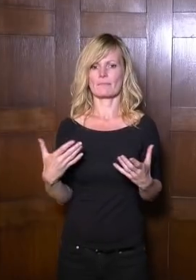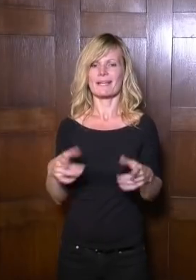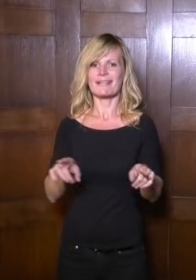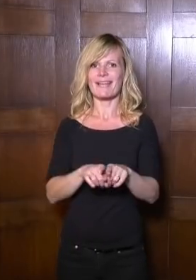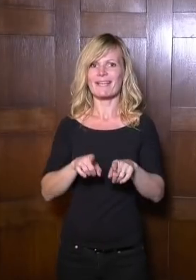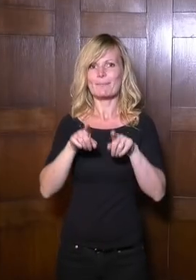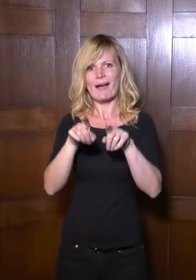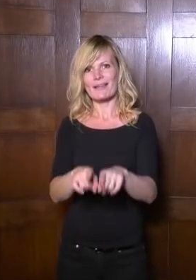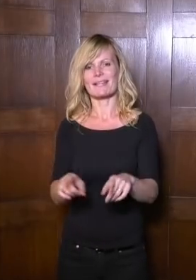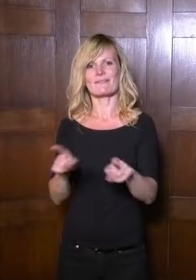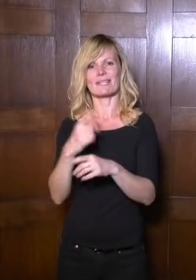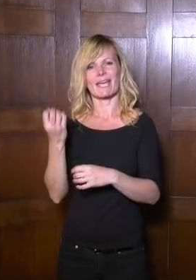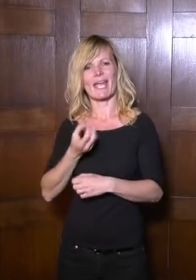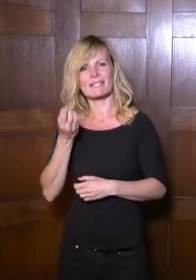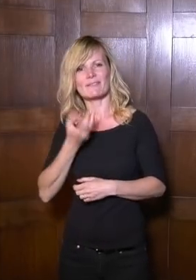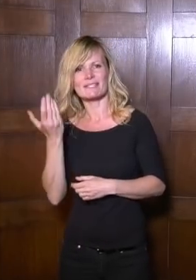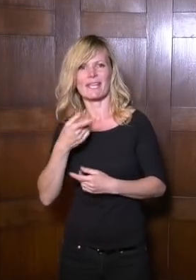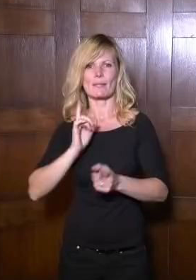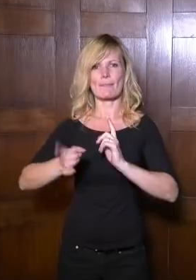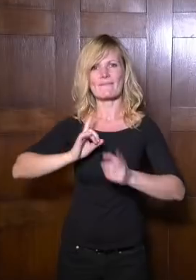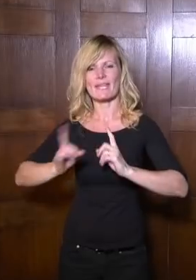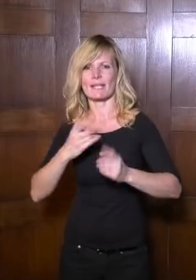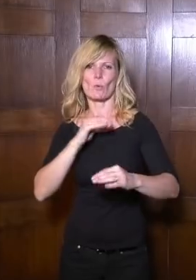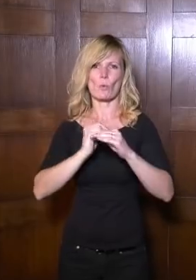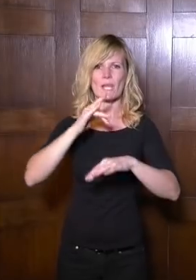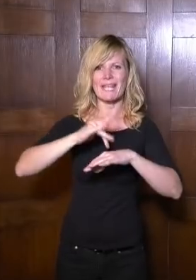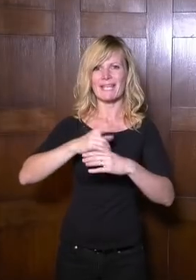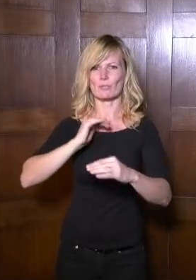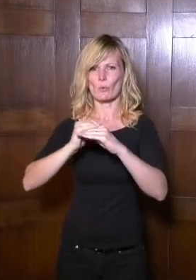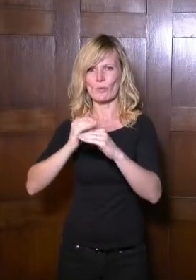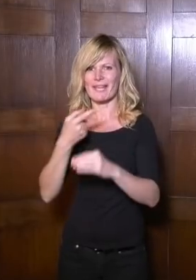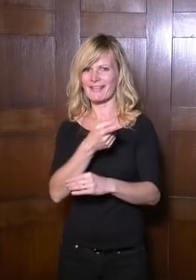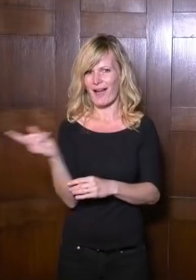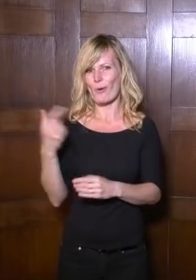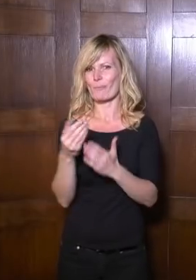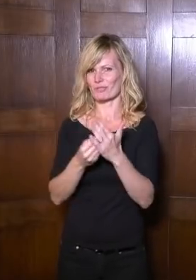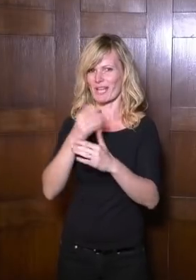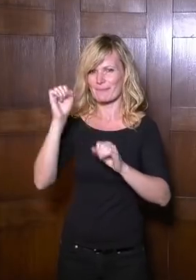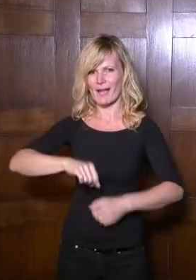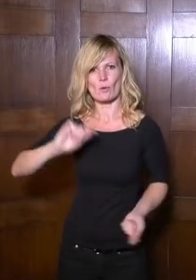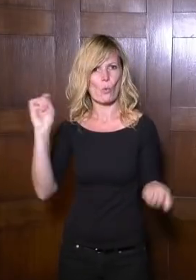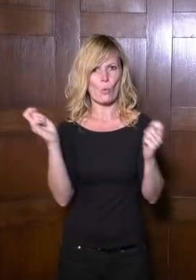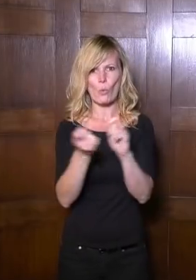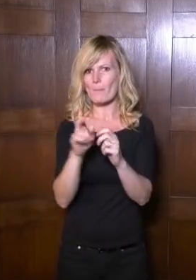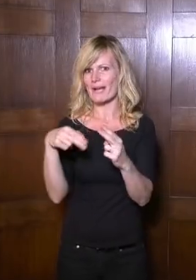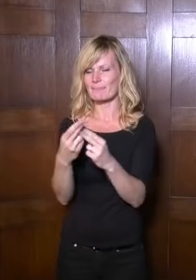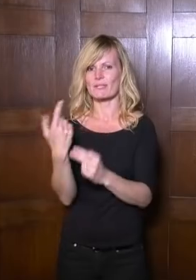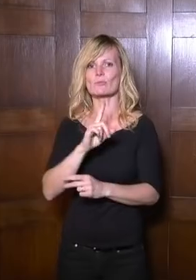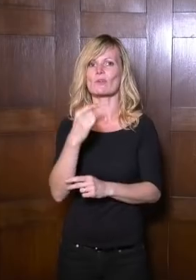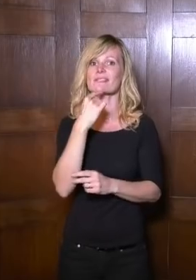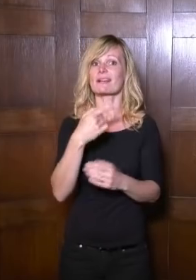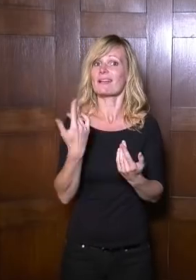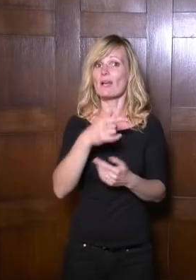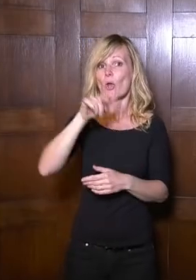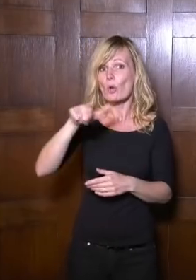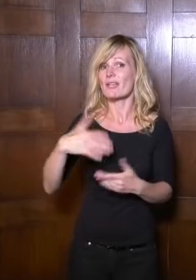und Beweglichkeit der Kolleginnen und Kollegen. Das werden Sie auch alle beschreiben können. Sofort hat man gesagt, was brauchen die Leute jetzt und was ist im Rahmen